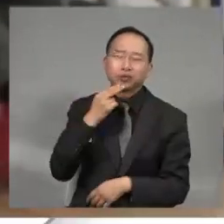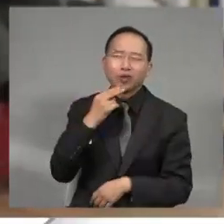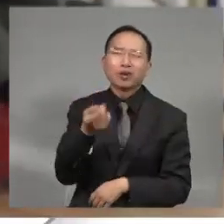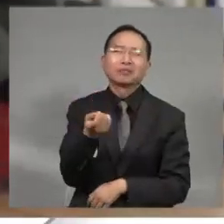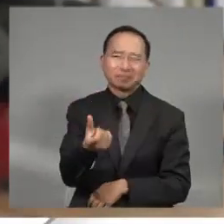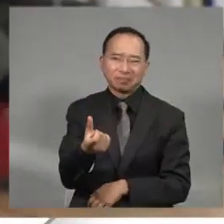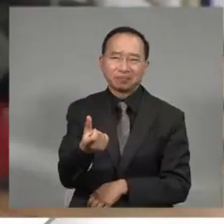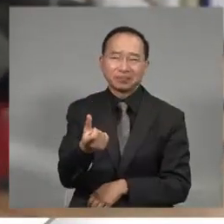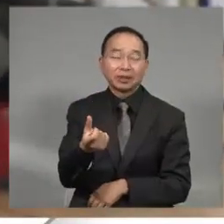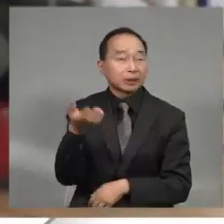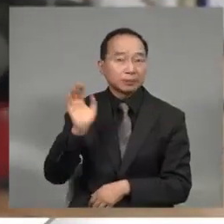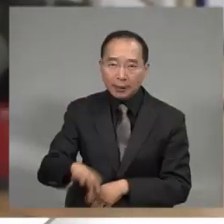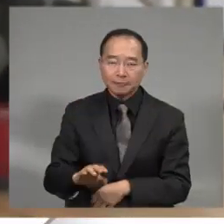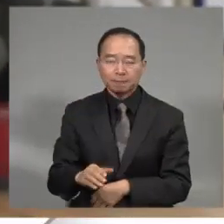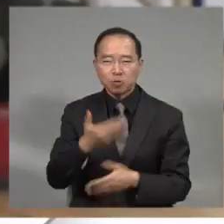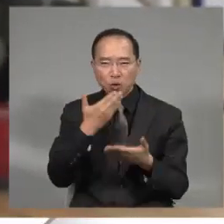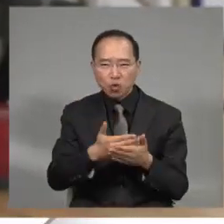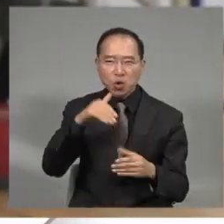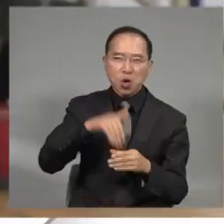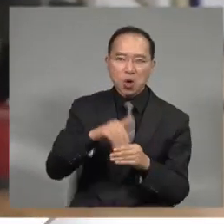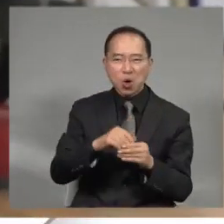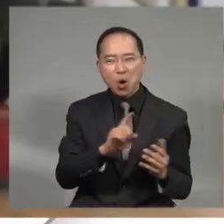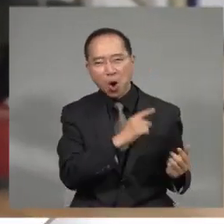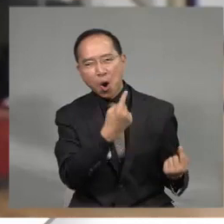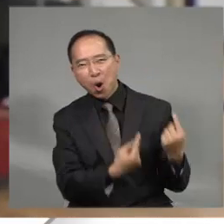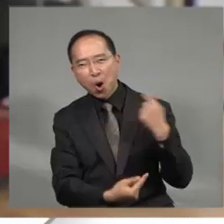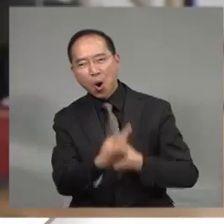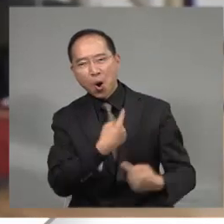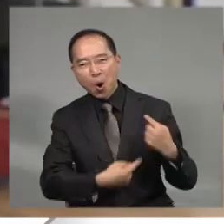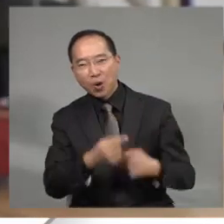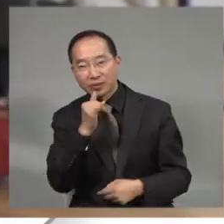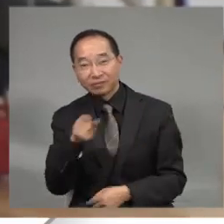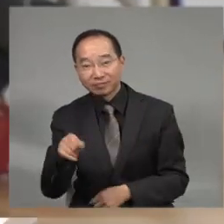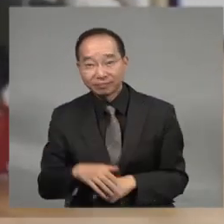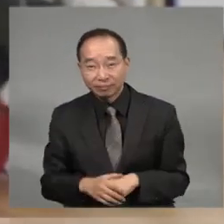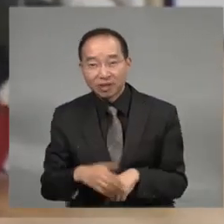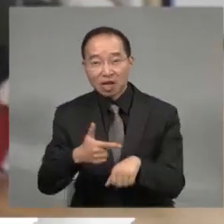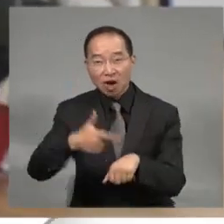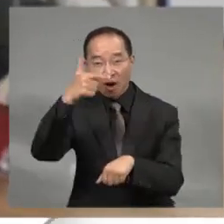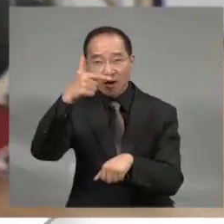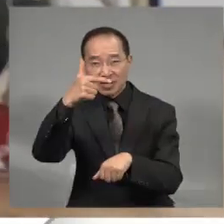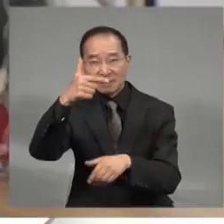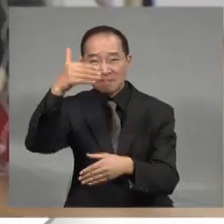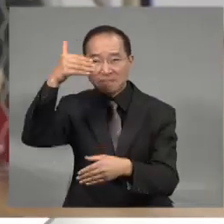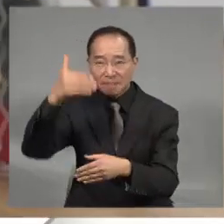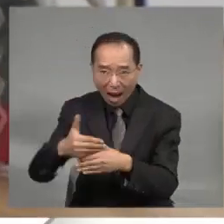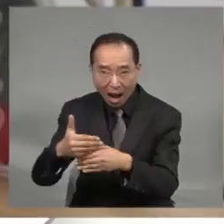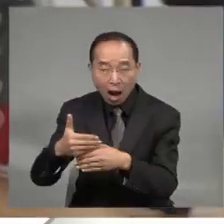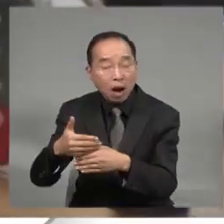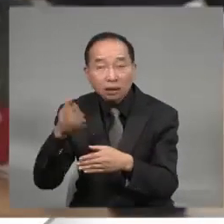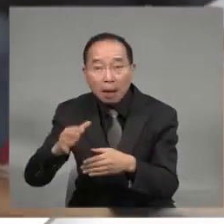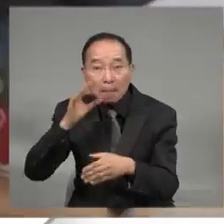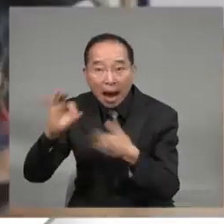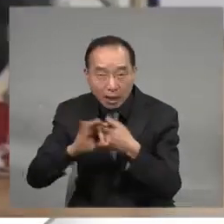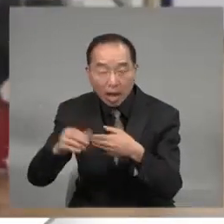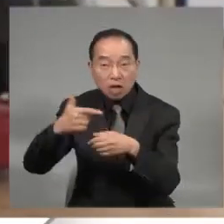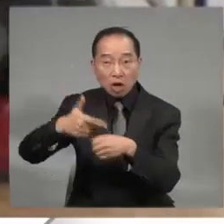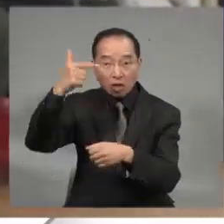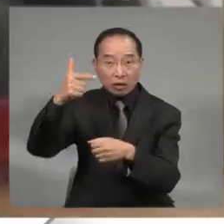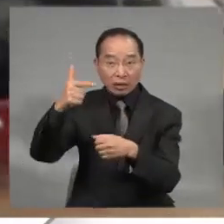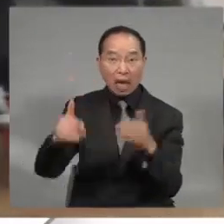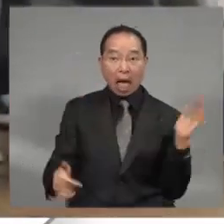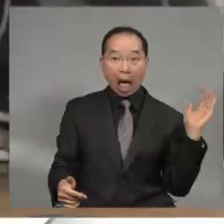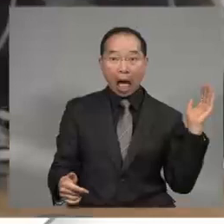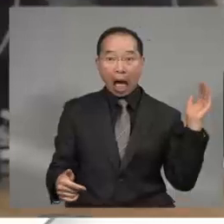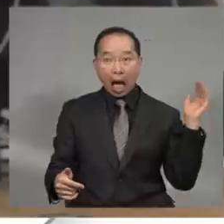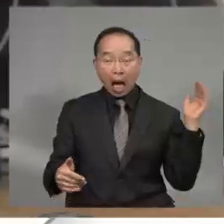위해 발걸음을 옮겨주고 계신 모습을 볼 수 있습니다. 오후 6시까지만 투표소에 도착하면 투표하실 수 있으니까요.